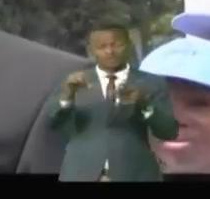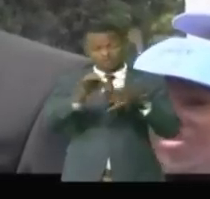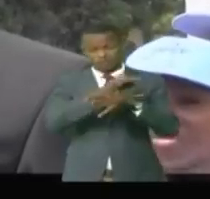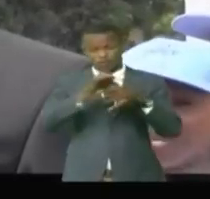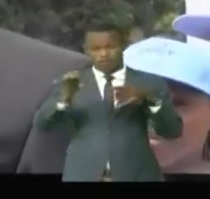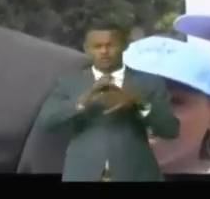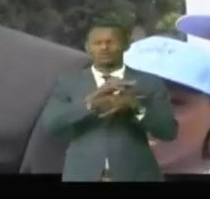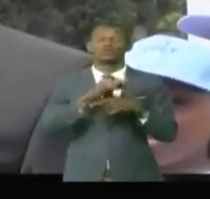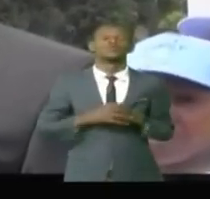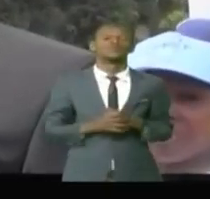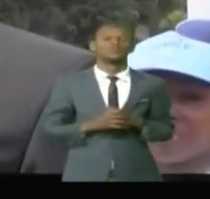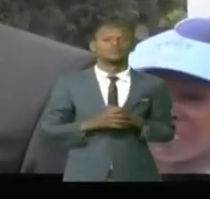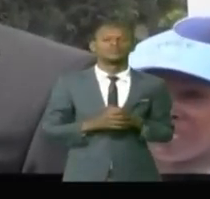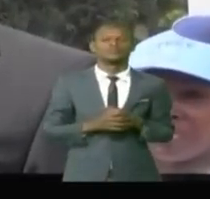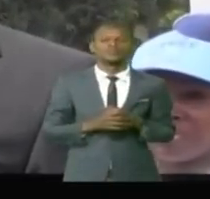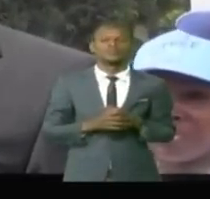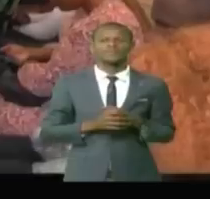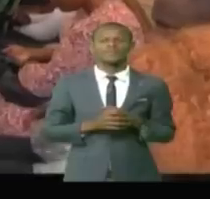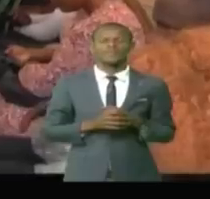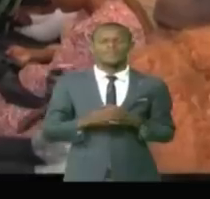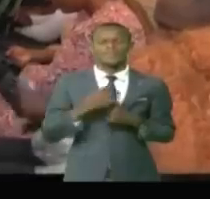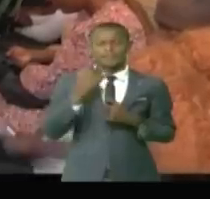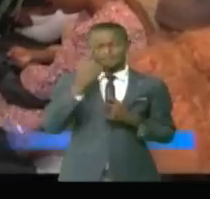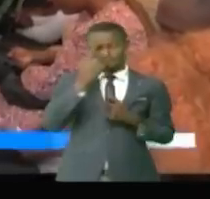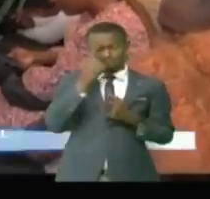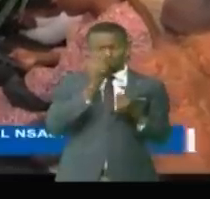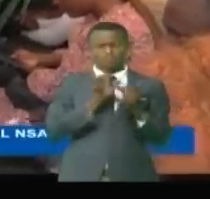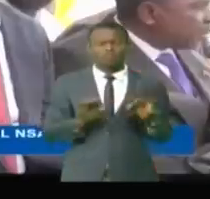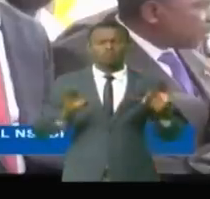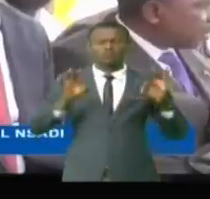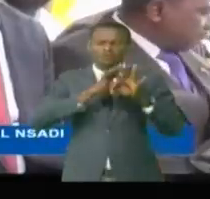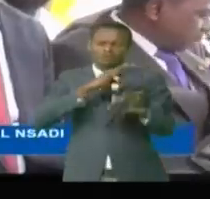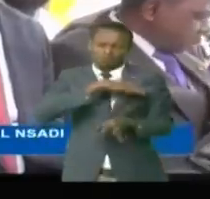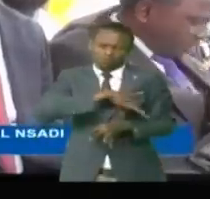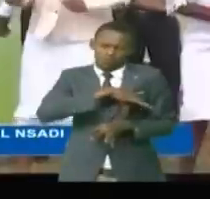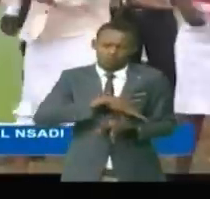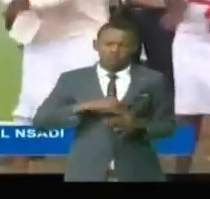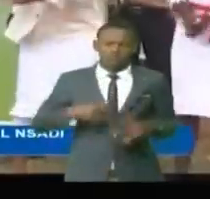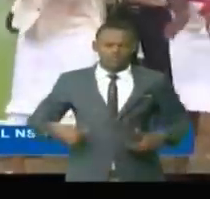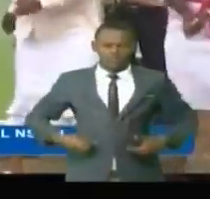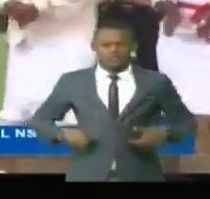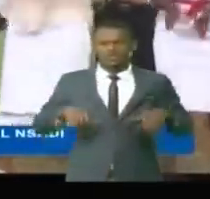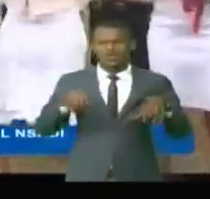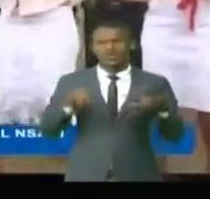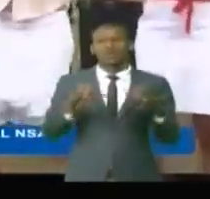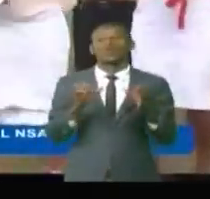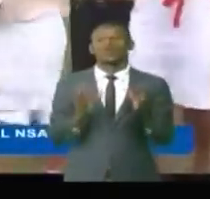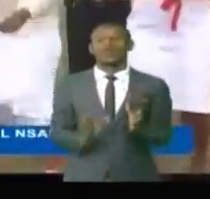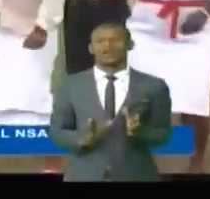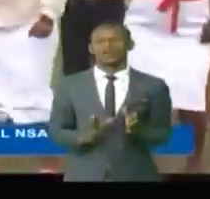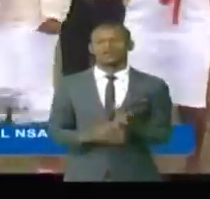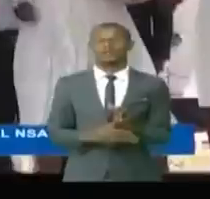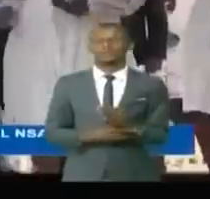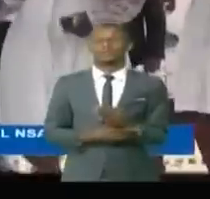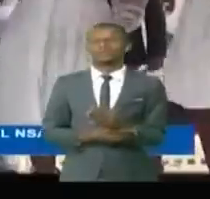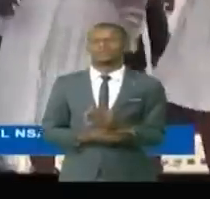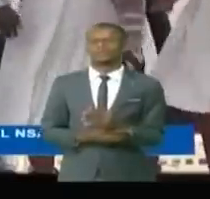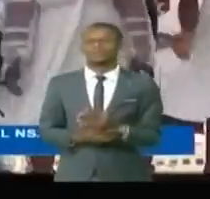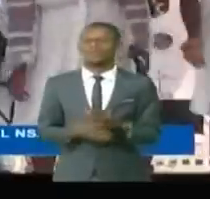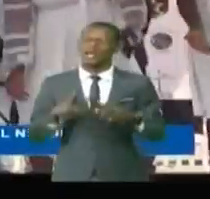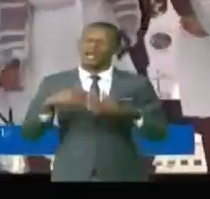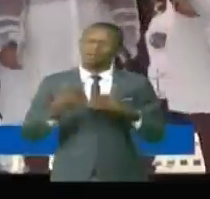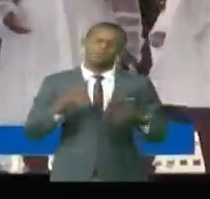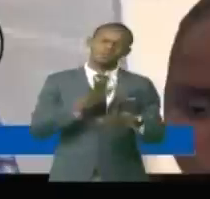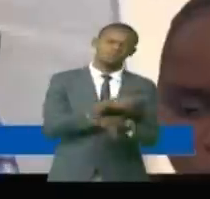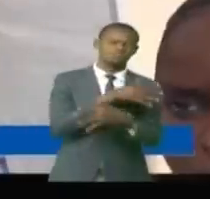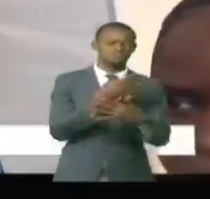surtout toute la jeunesse congolaise. Une cérémonie ponctuée par une forte louange et adoration à Dieu avec le musicien